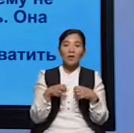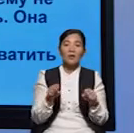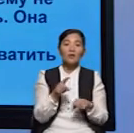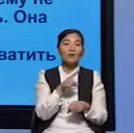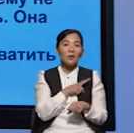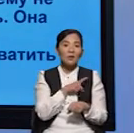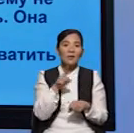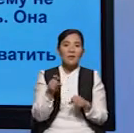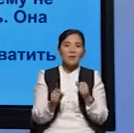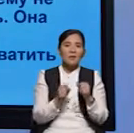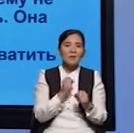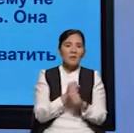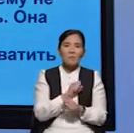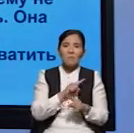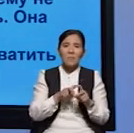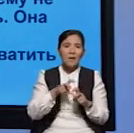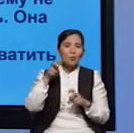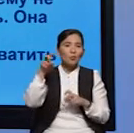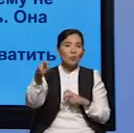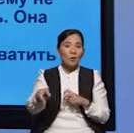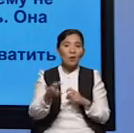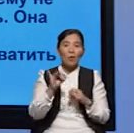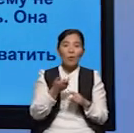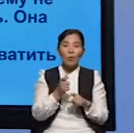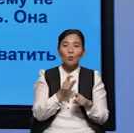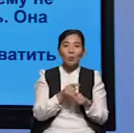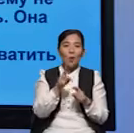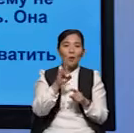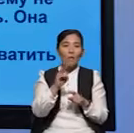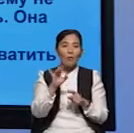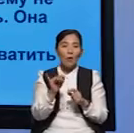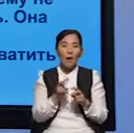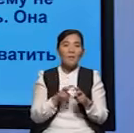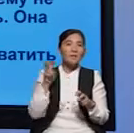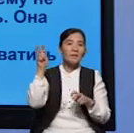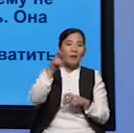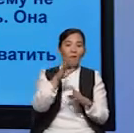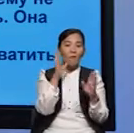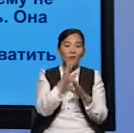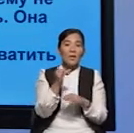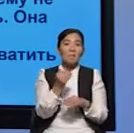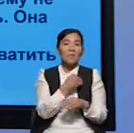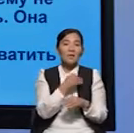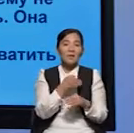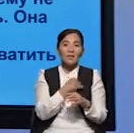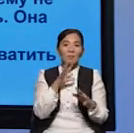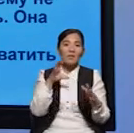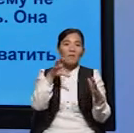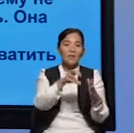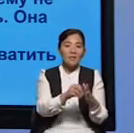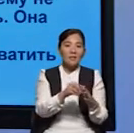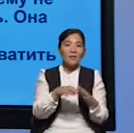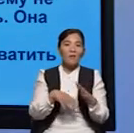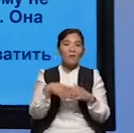надоело ждать. Она делает громадный прыжок, очень ловко подскакивает в воздухе и пытается